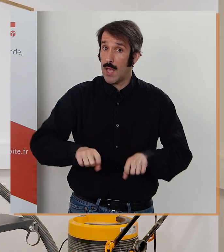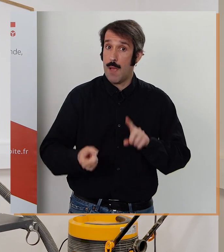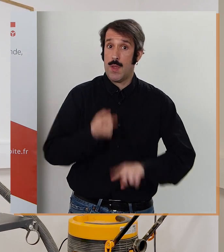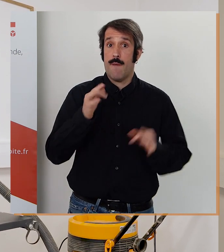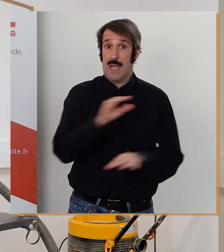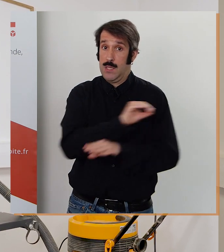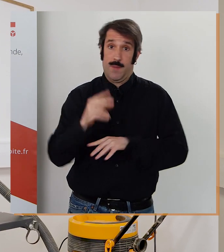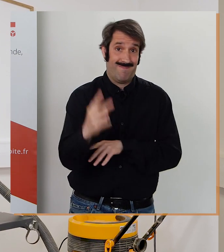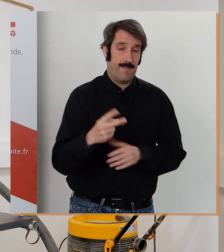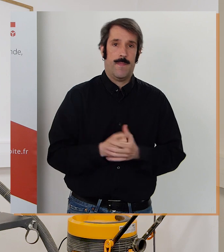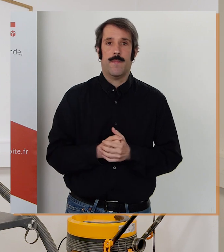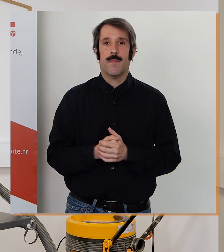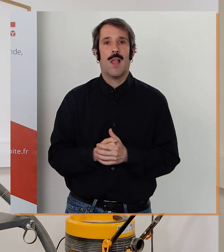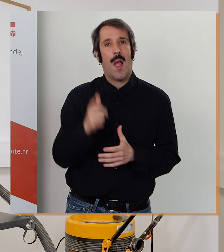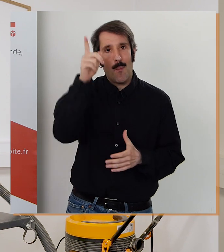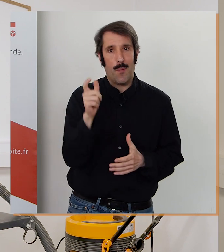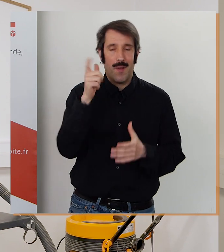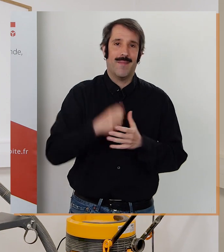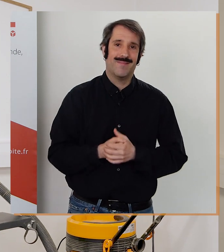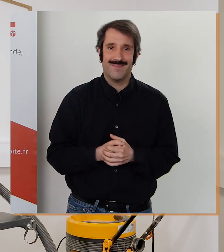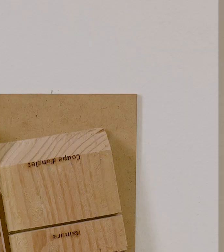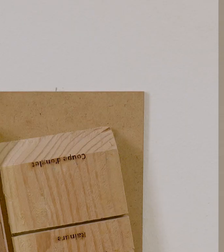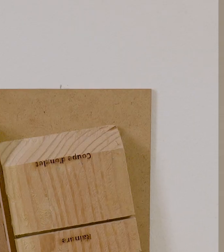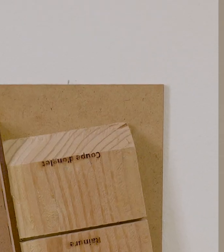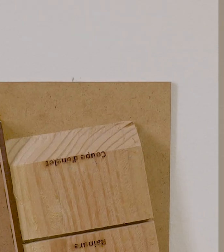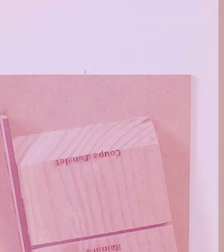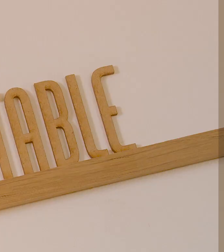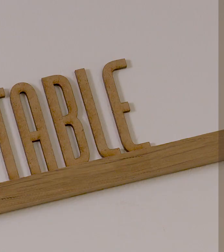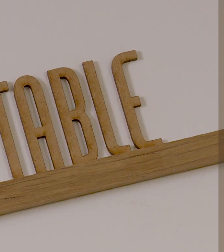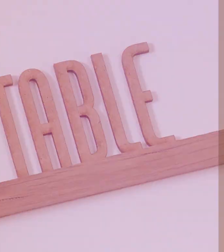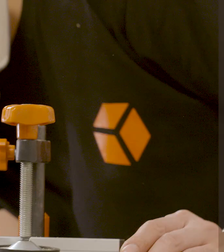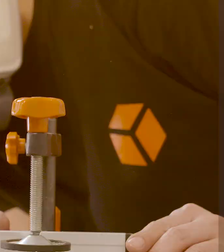accessoires, ne serait-ce que pour votre sécurité. Allez, c'est parti!